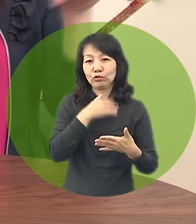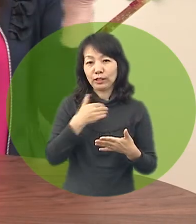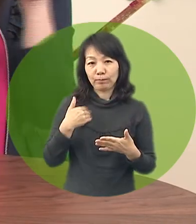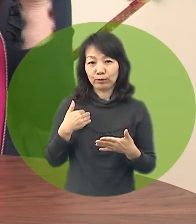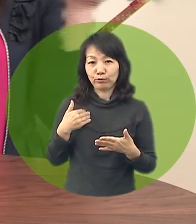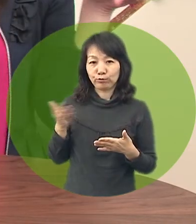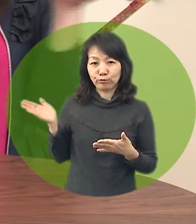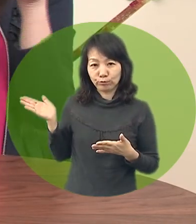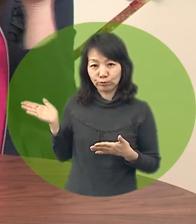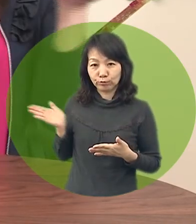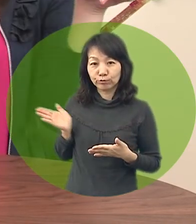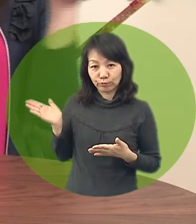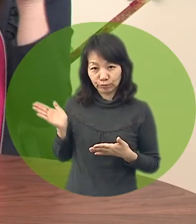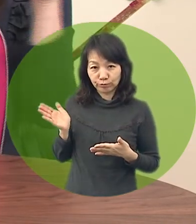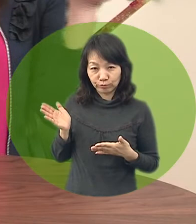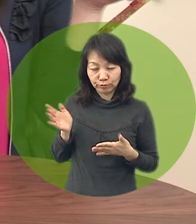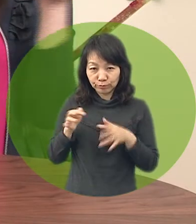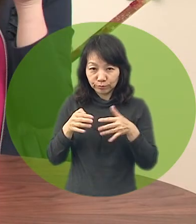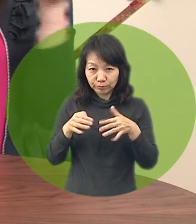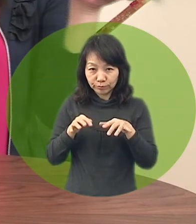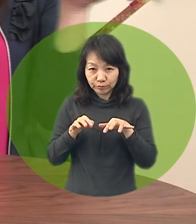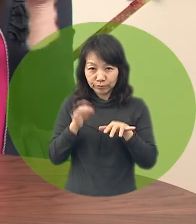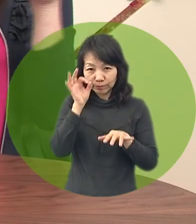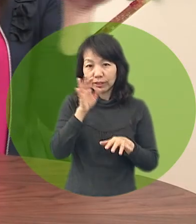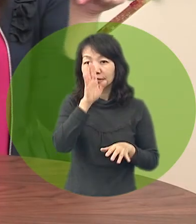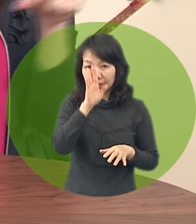らへぜひアクセスしてくださいね。